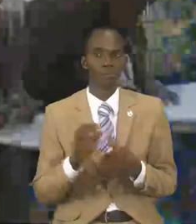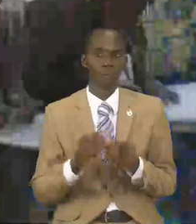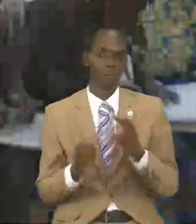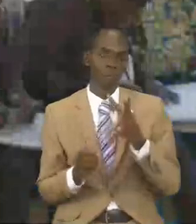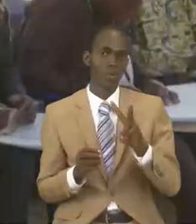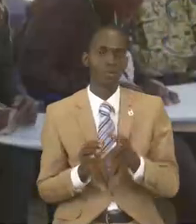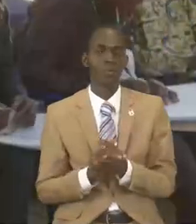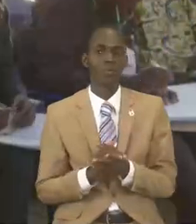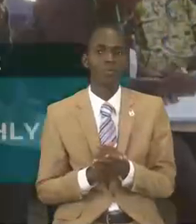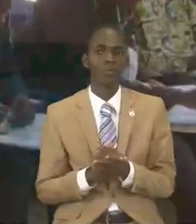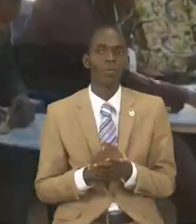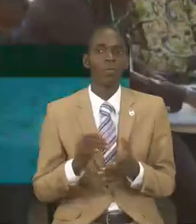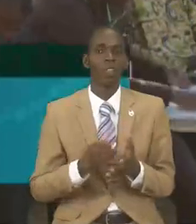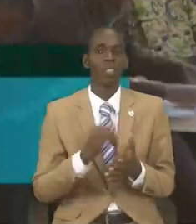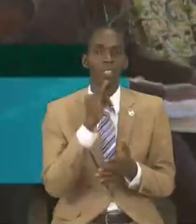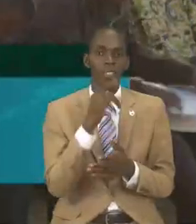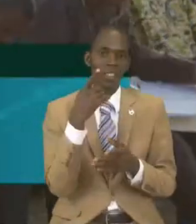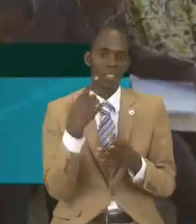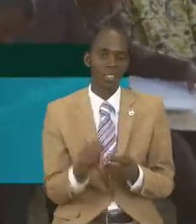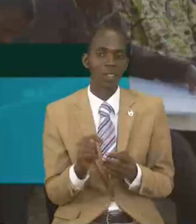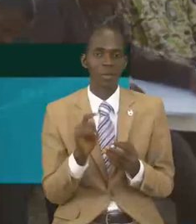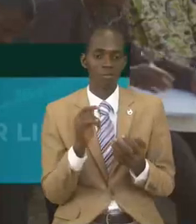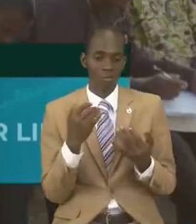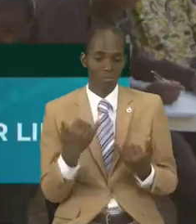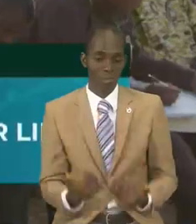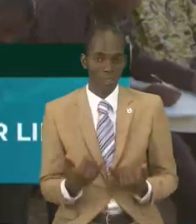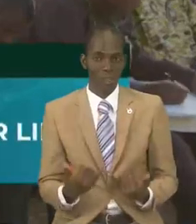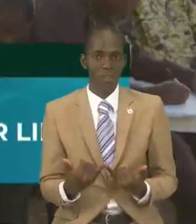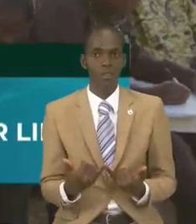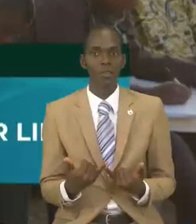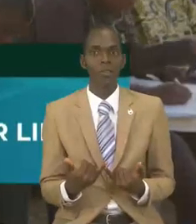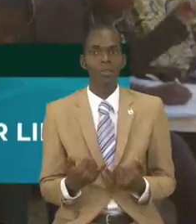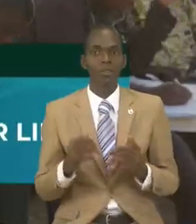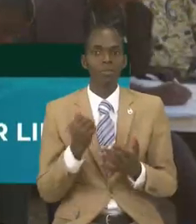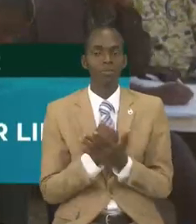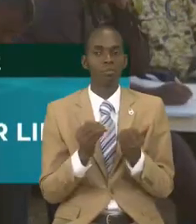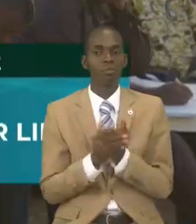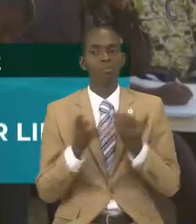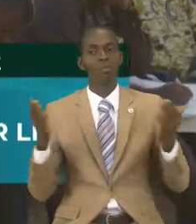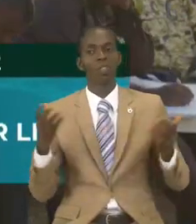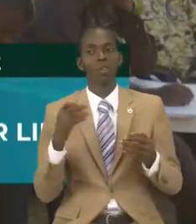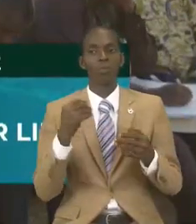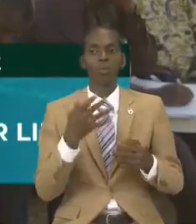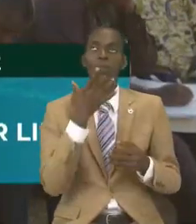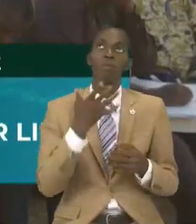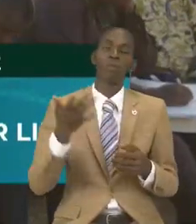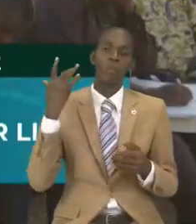Deuxième élément, la crucifixion présente de l'ancienne vie.